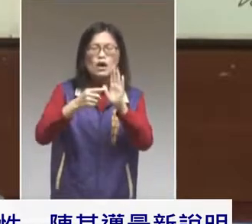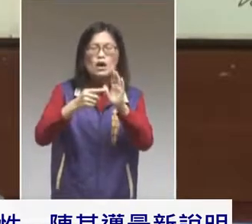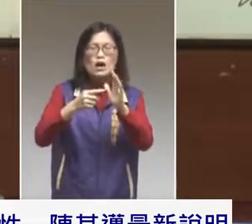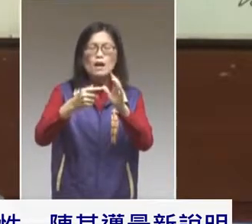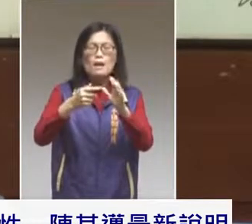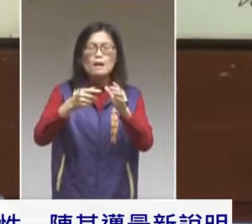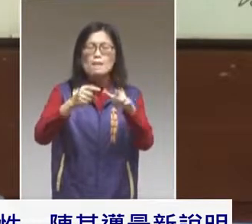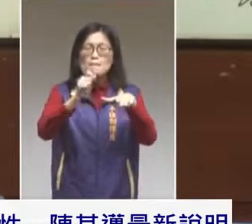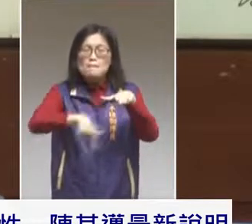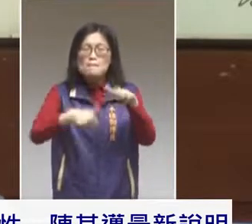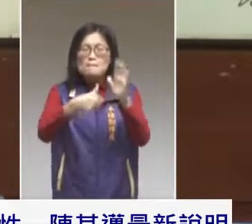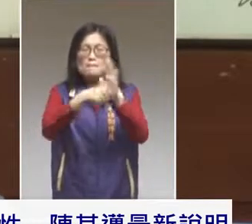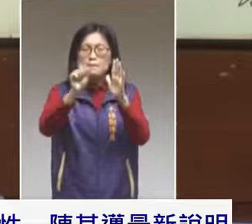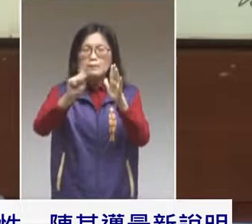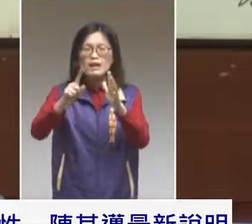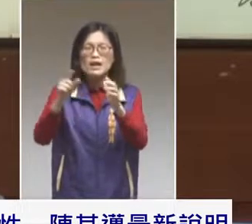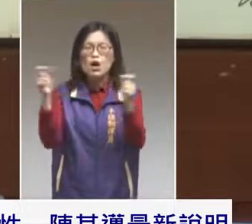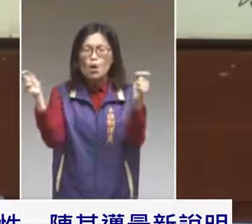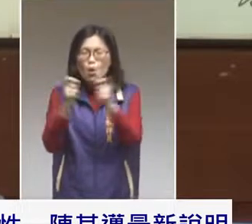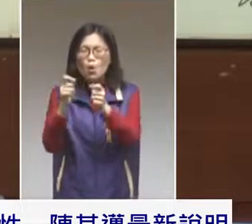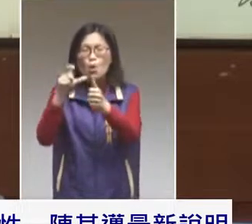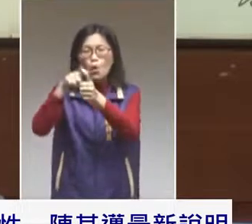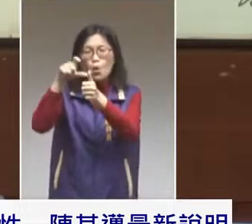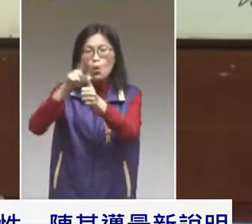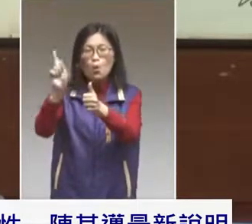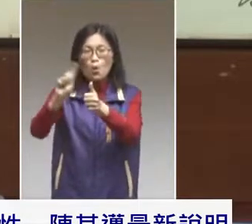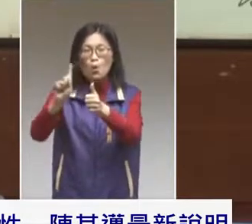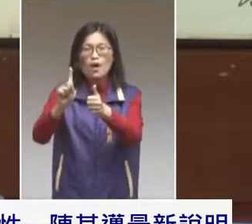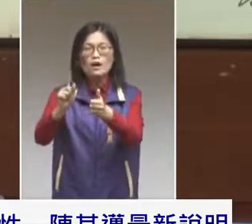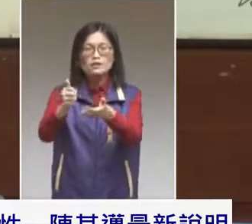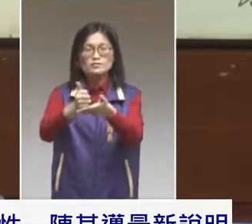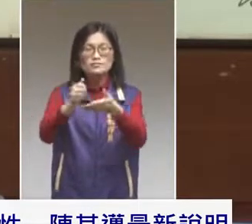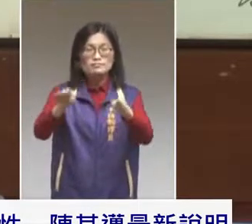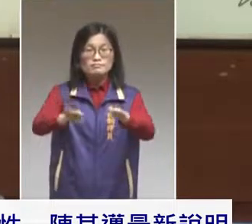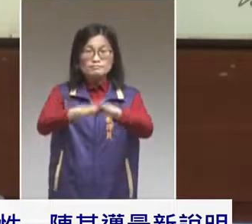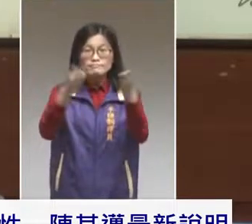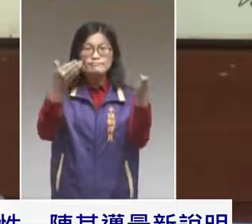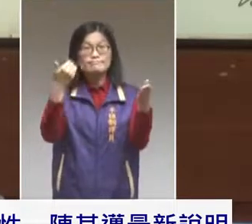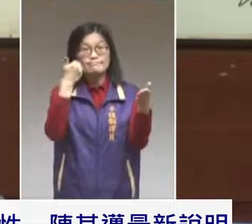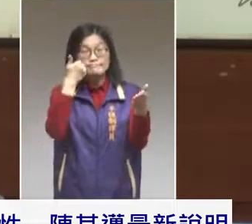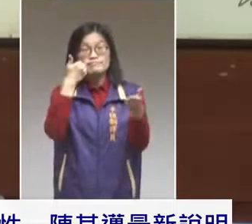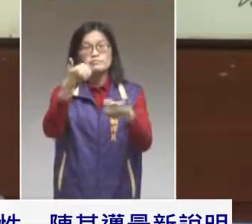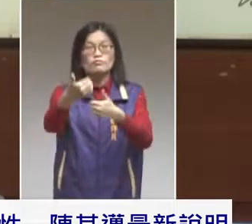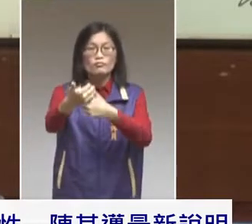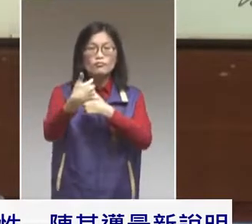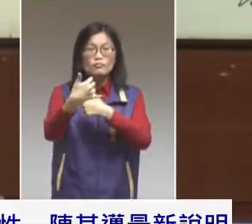问，请先说明所属媒体并简短陈述您的问题，请开始。